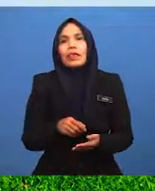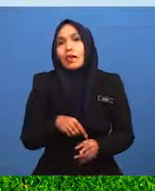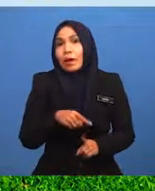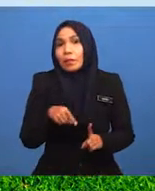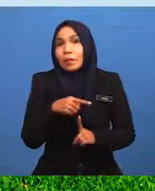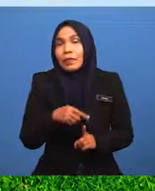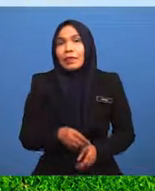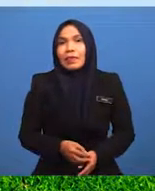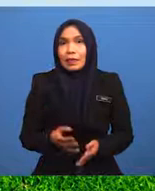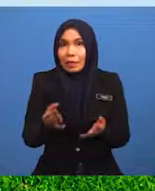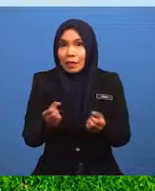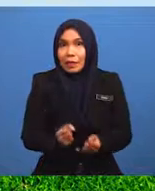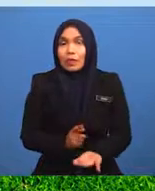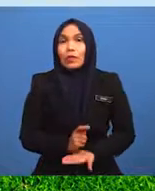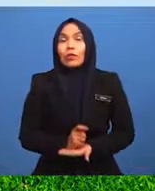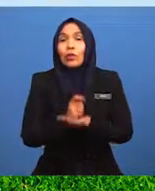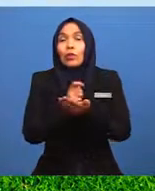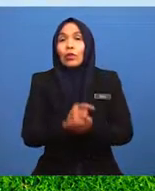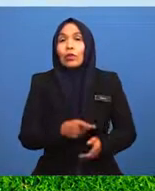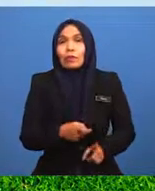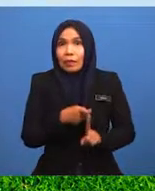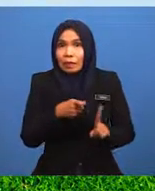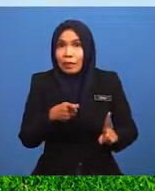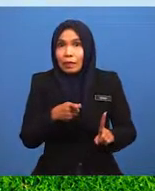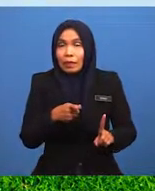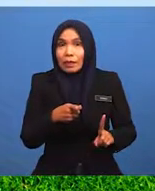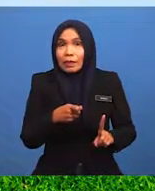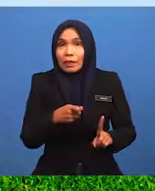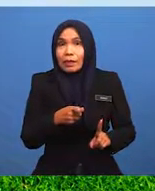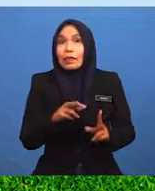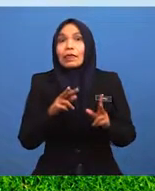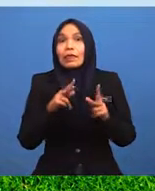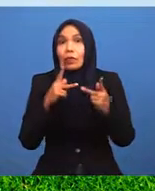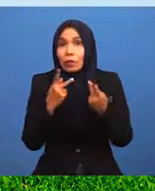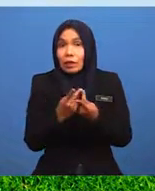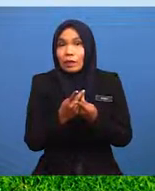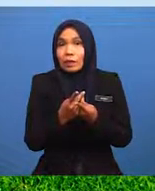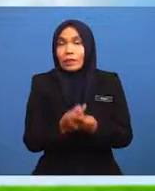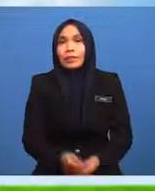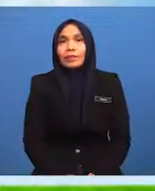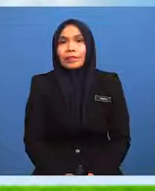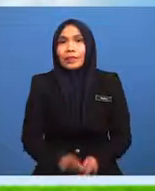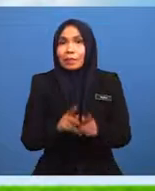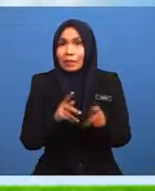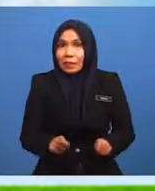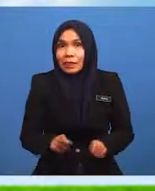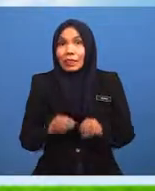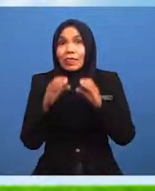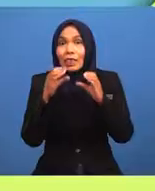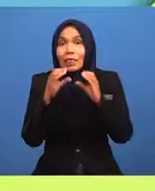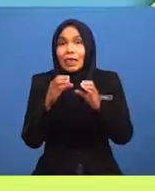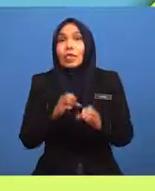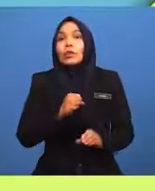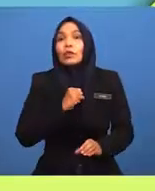menggunakan tutur kata yang sopan supaya menjaga hati ahli keluarga. Cara kedua